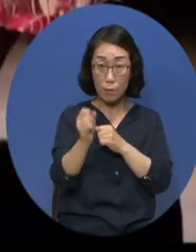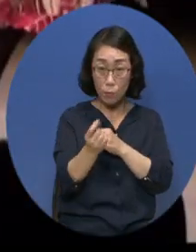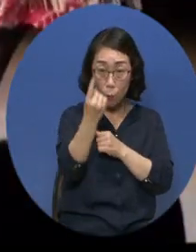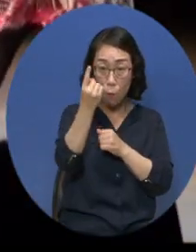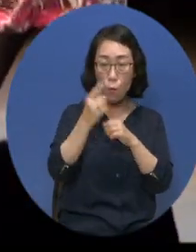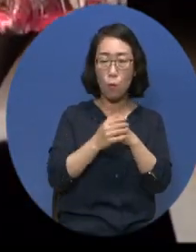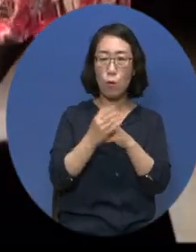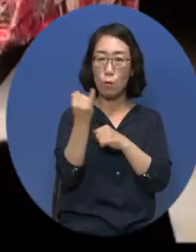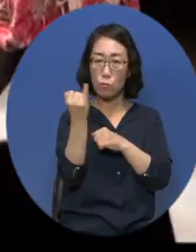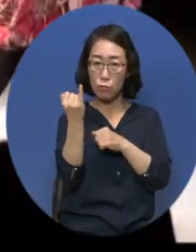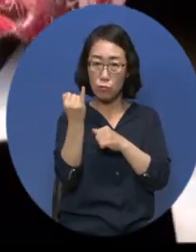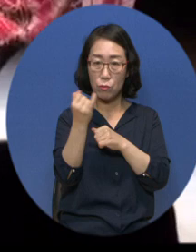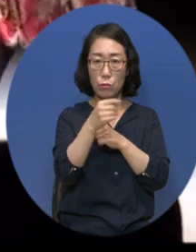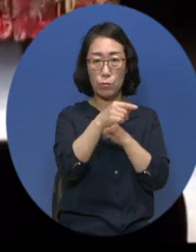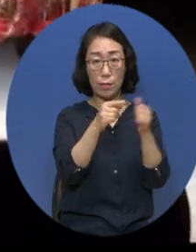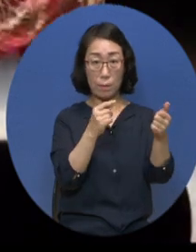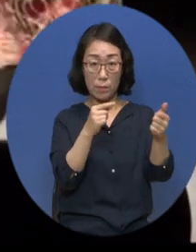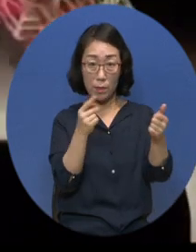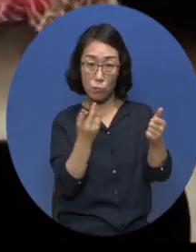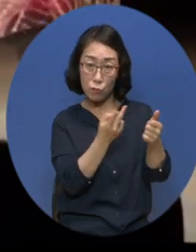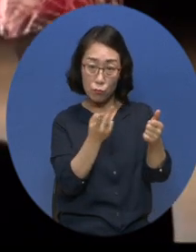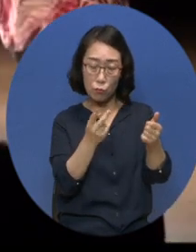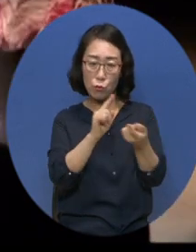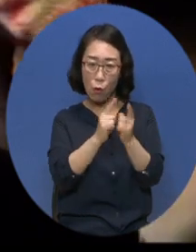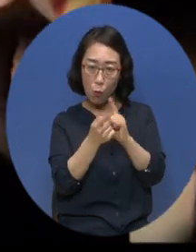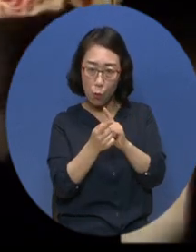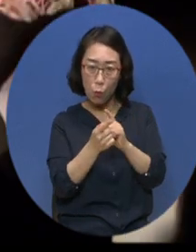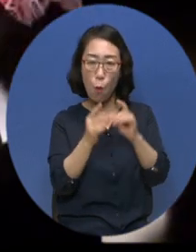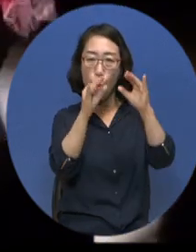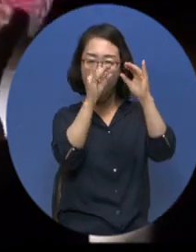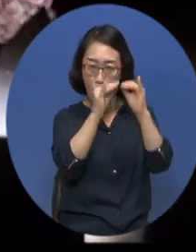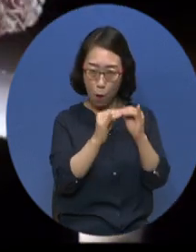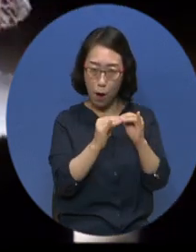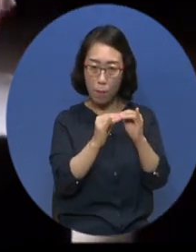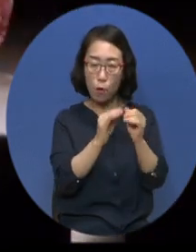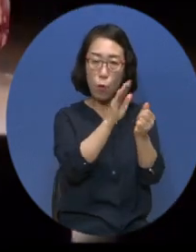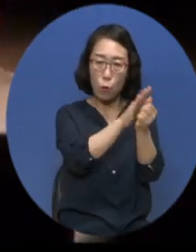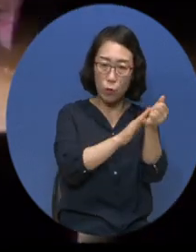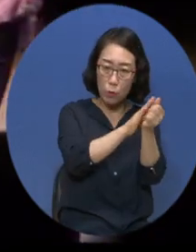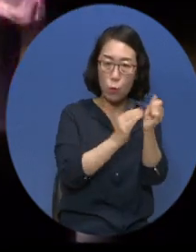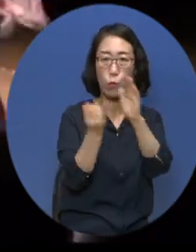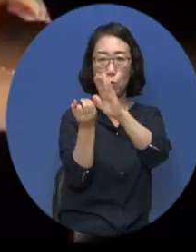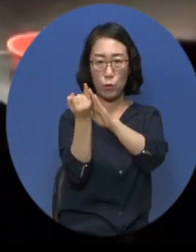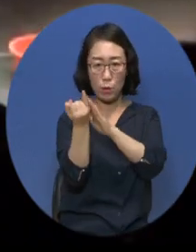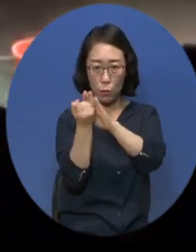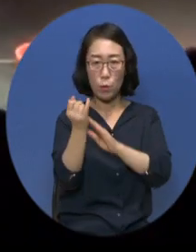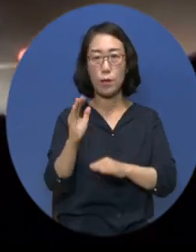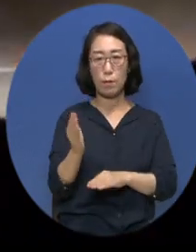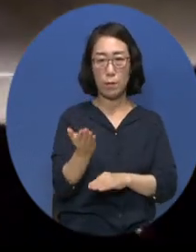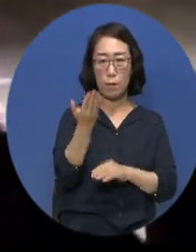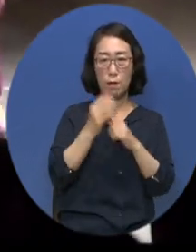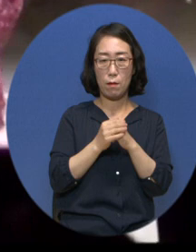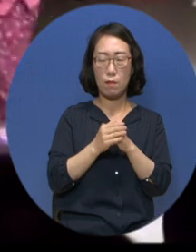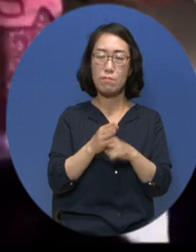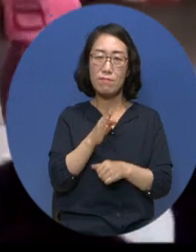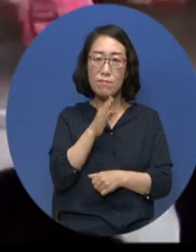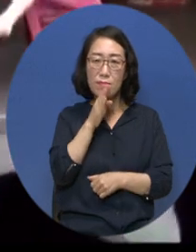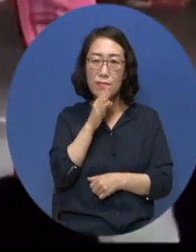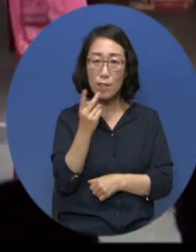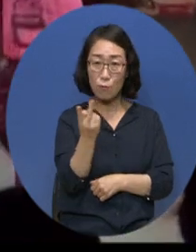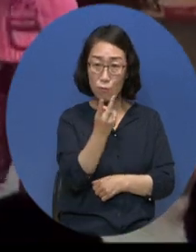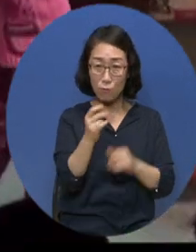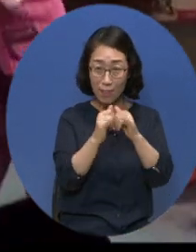계기로 나영과 솔롱고는 서로의 아픔에 공감하고 위로하게 되는데 과연 두